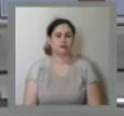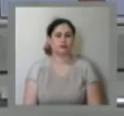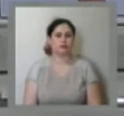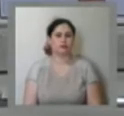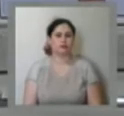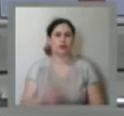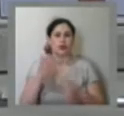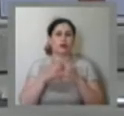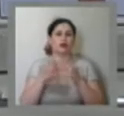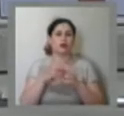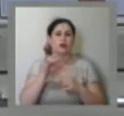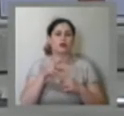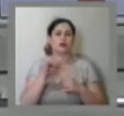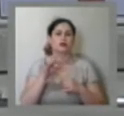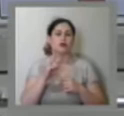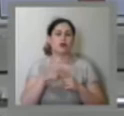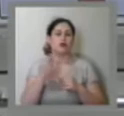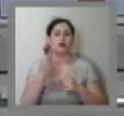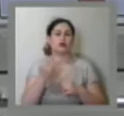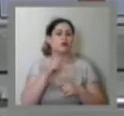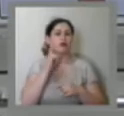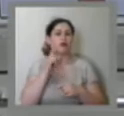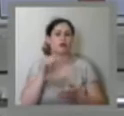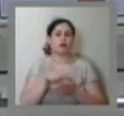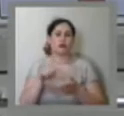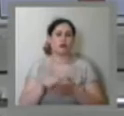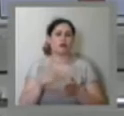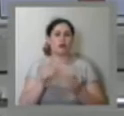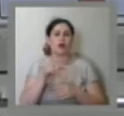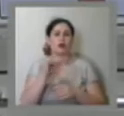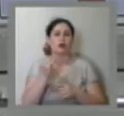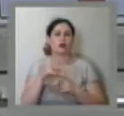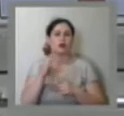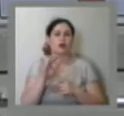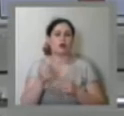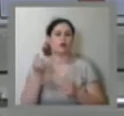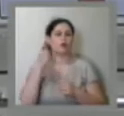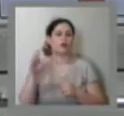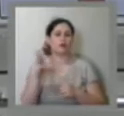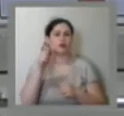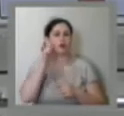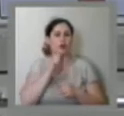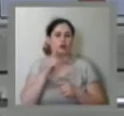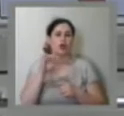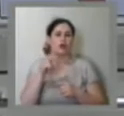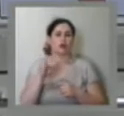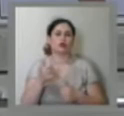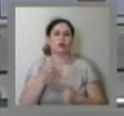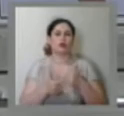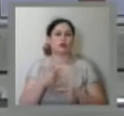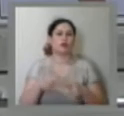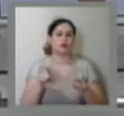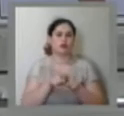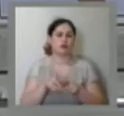Херсонець Ярослав Ситнік, один з наймолодших учасників Малої академії наук, переможець всеукраїнських екологічних конкурсів, а також